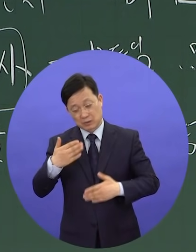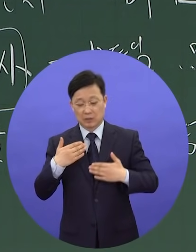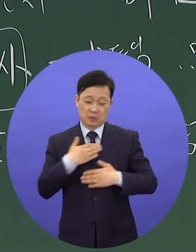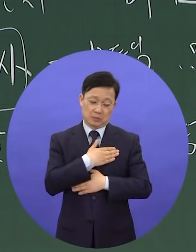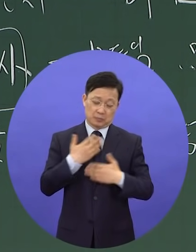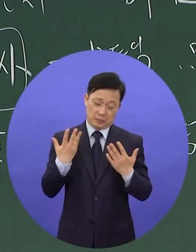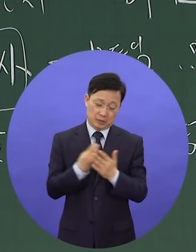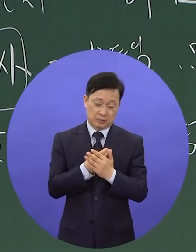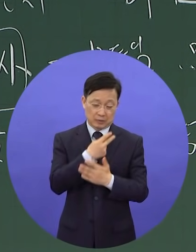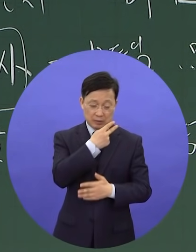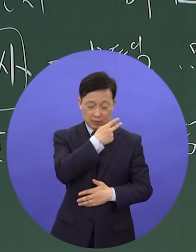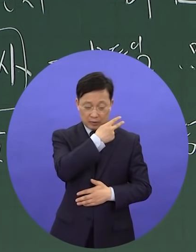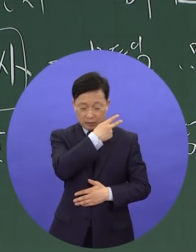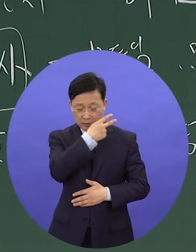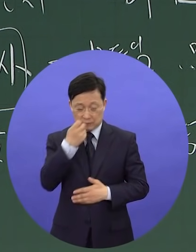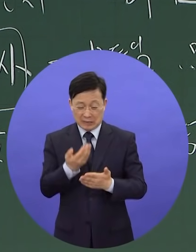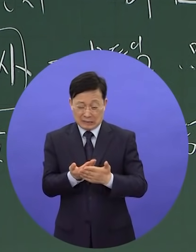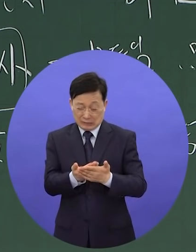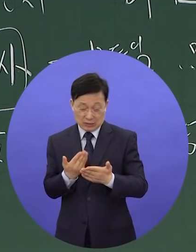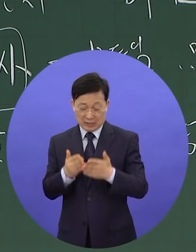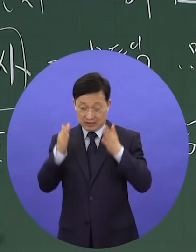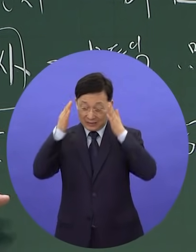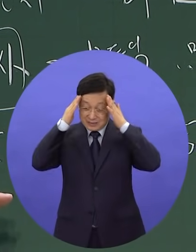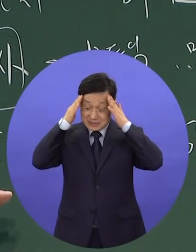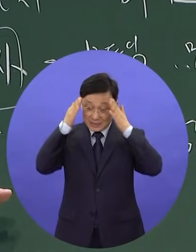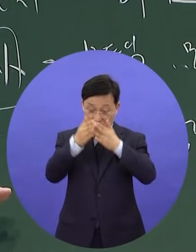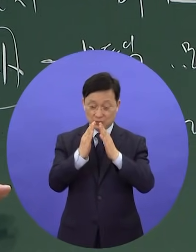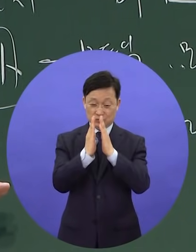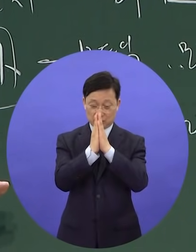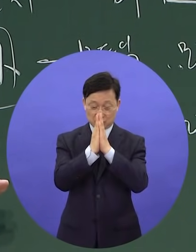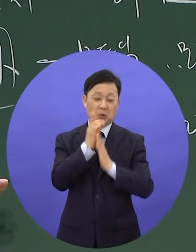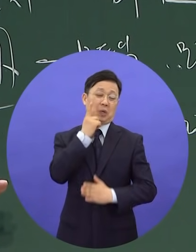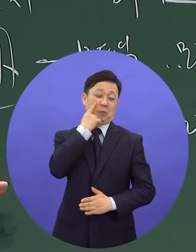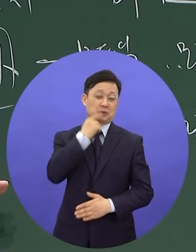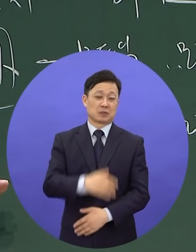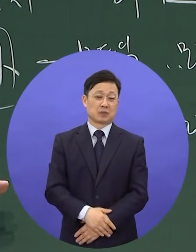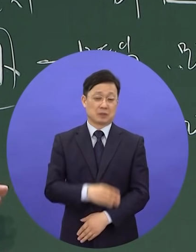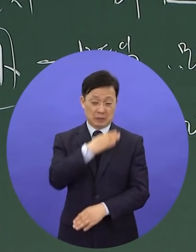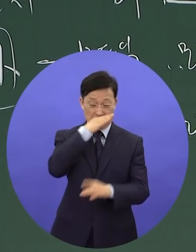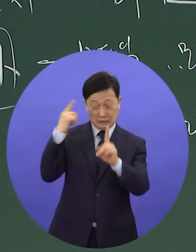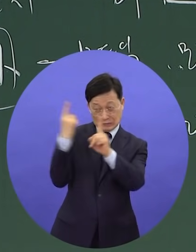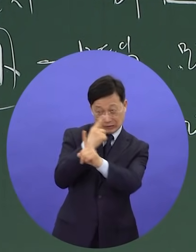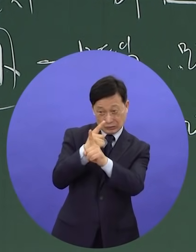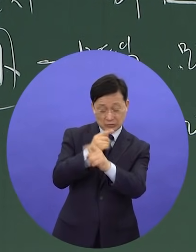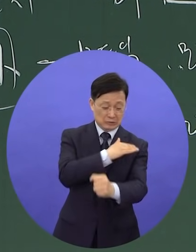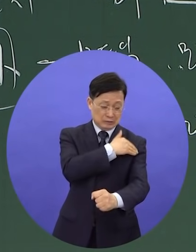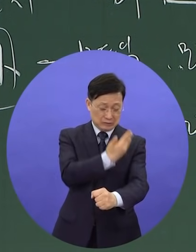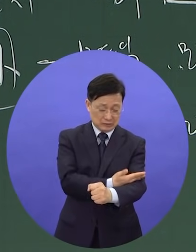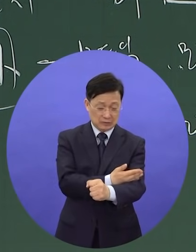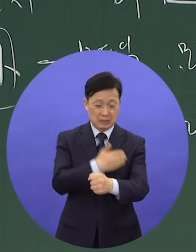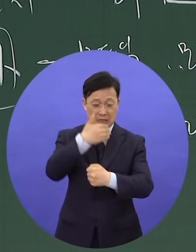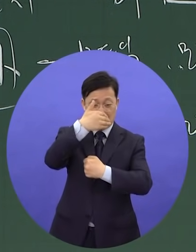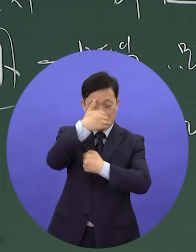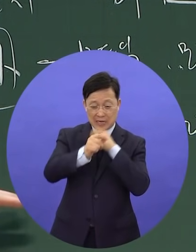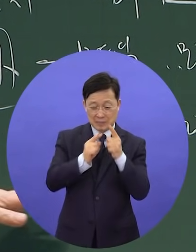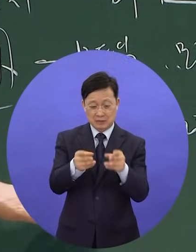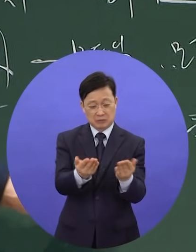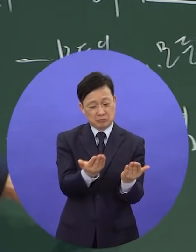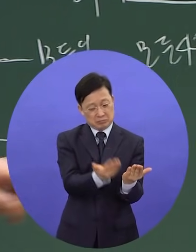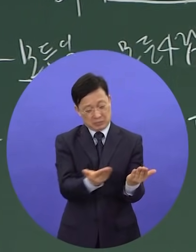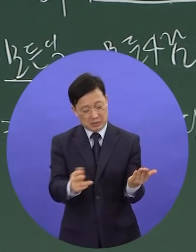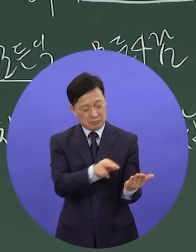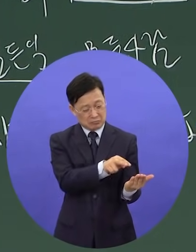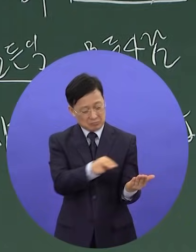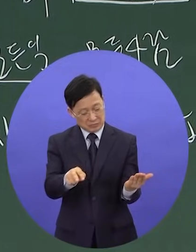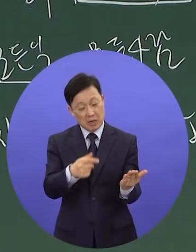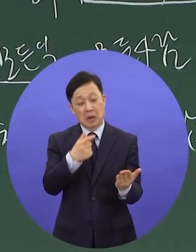sleep. 이때. 집중 기도로 들어. At this time, enter into concentration. 치유, 능력, 말씀 놓고 답. Power getting the